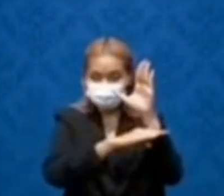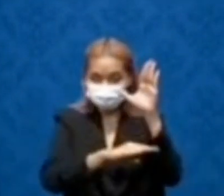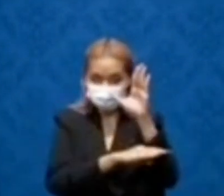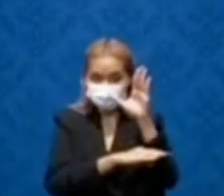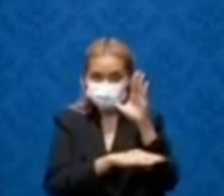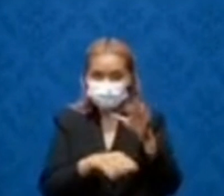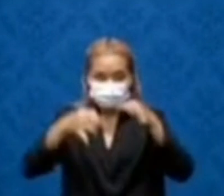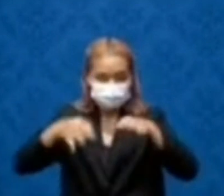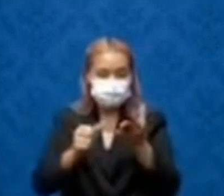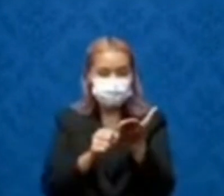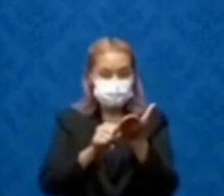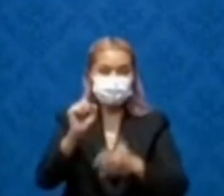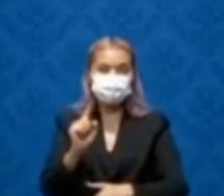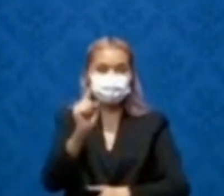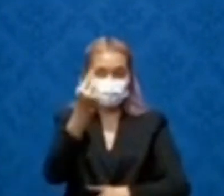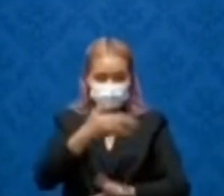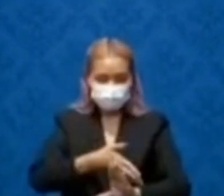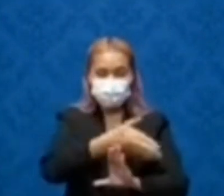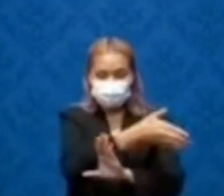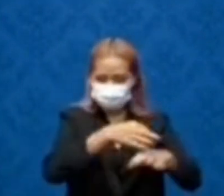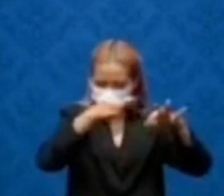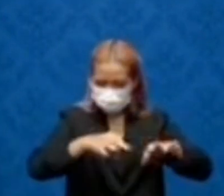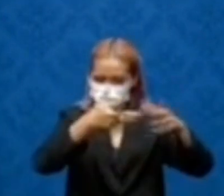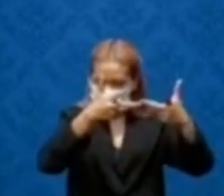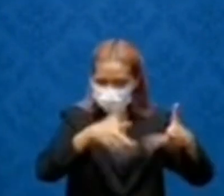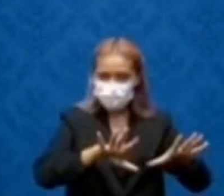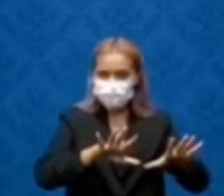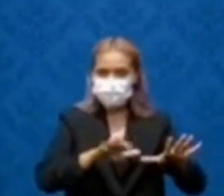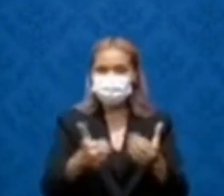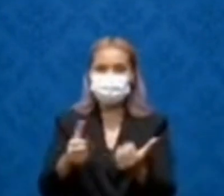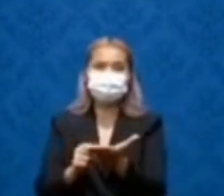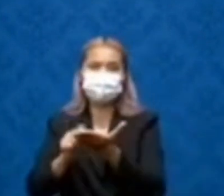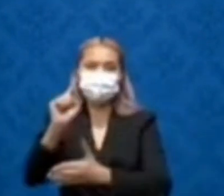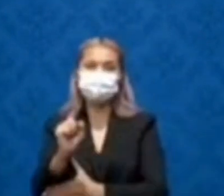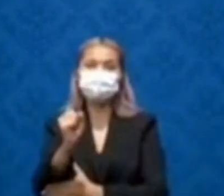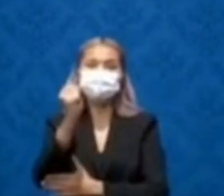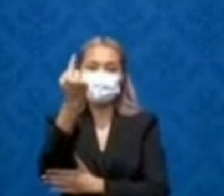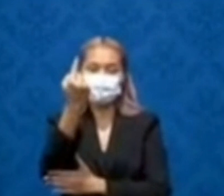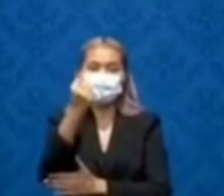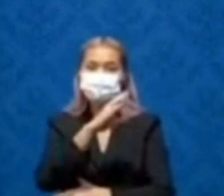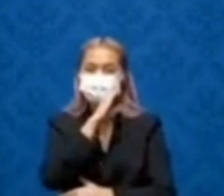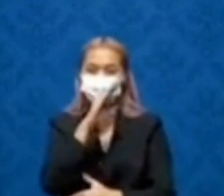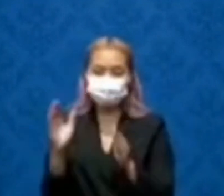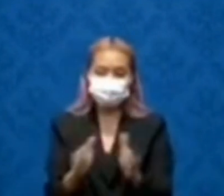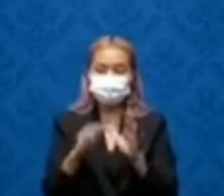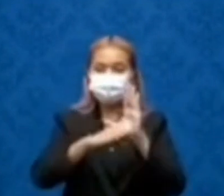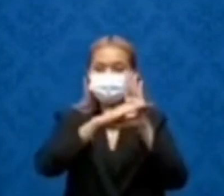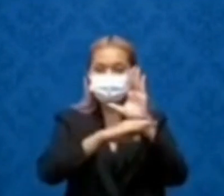แก้ไขมติซึ่งเกิดไปแล้วนะครับซึ่งชอบด้วยกฎหมายทุกประการเราก็มีกระบวนการถ้ามีคนอ้างว่